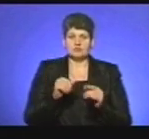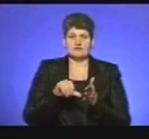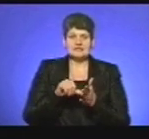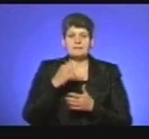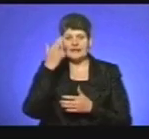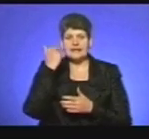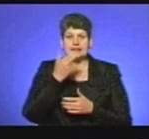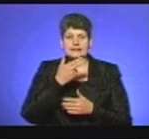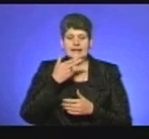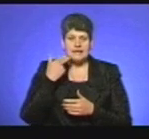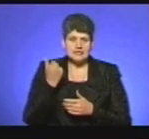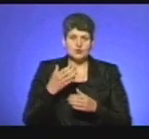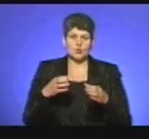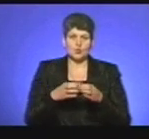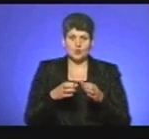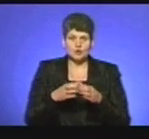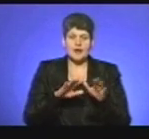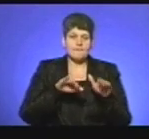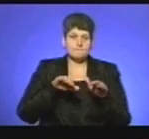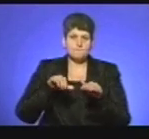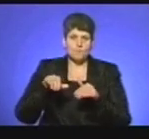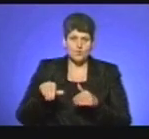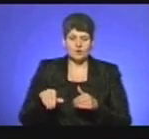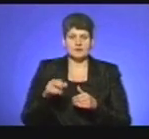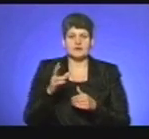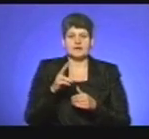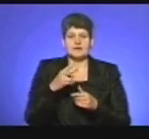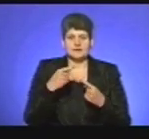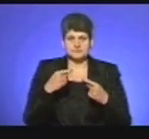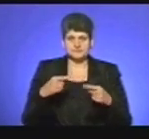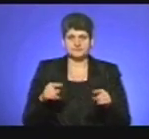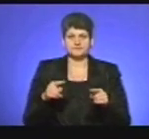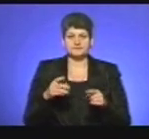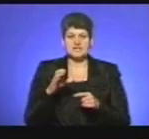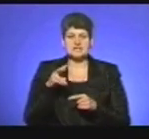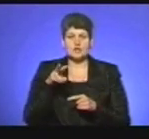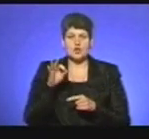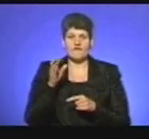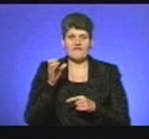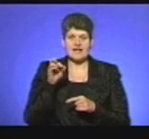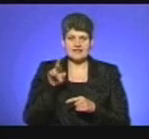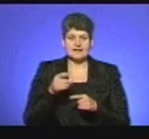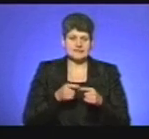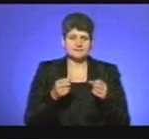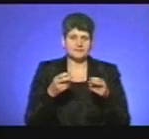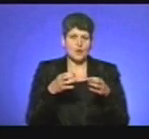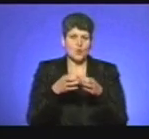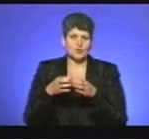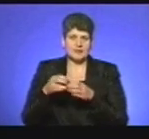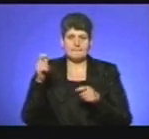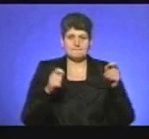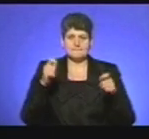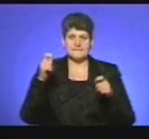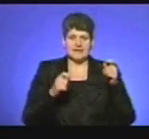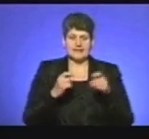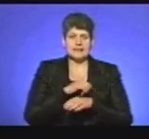італійського гурту «Антоніо Флінта Квартет», а потім норвезького «Джона Скамбіан Тріо» з Норвегії та спеціальні гурти, які приїхали до нас